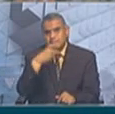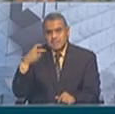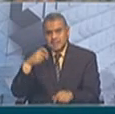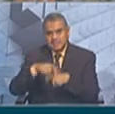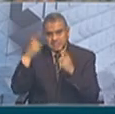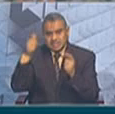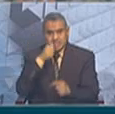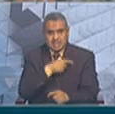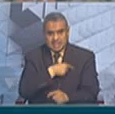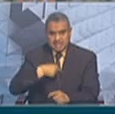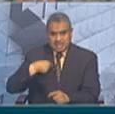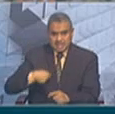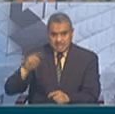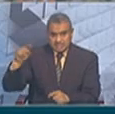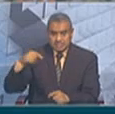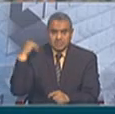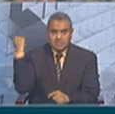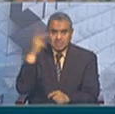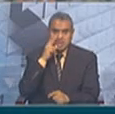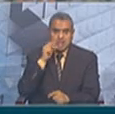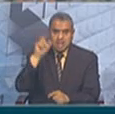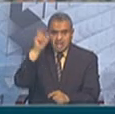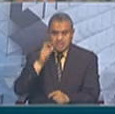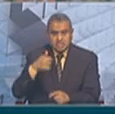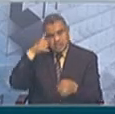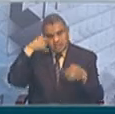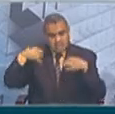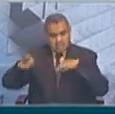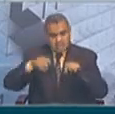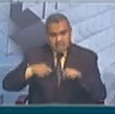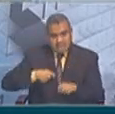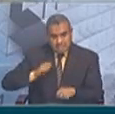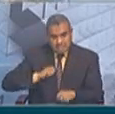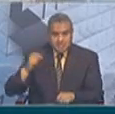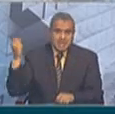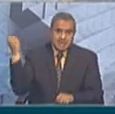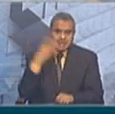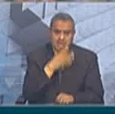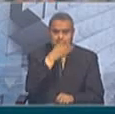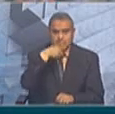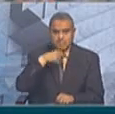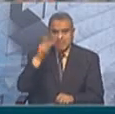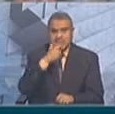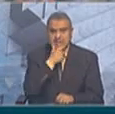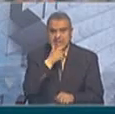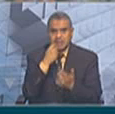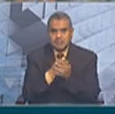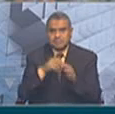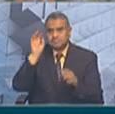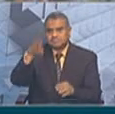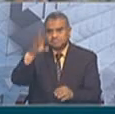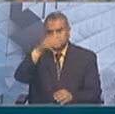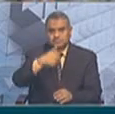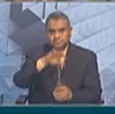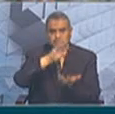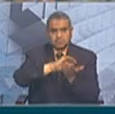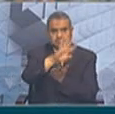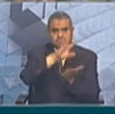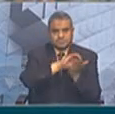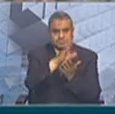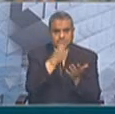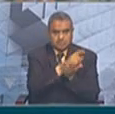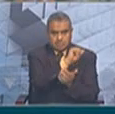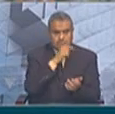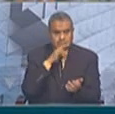بالصين، ثم انتشرت في إيطاليا وأسبانيا والآن بالمملكة المتحدة، ليس فقط في المستشفيات بل في أماكن عامة مثل مطار